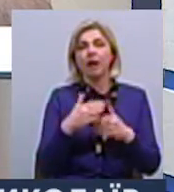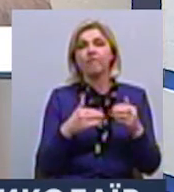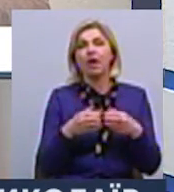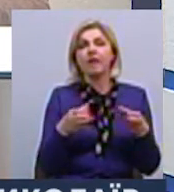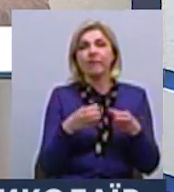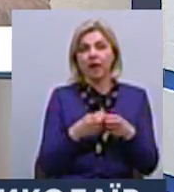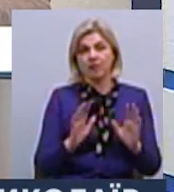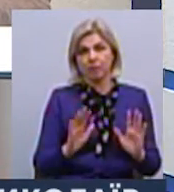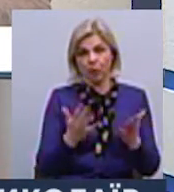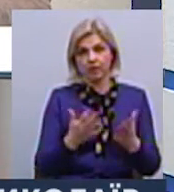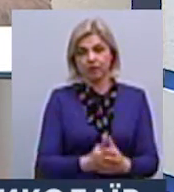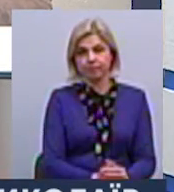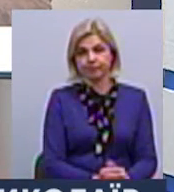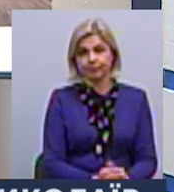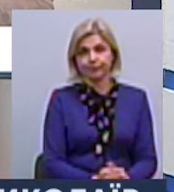кваліфікації події.